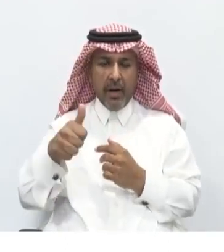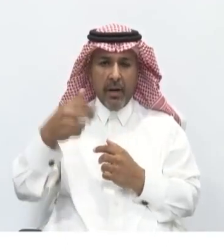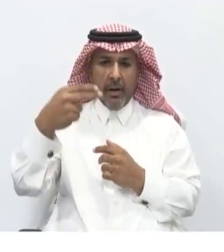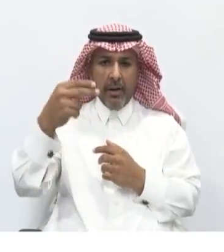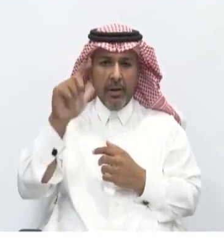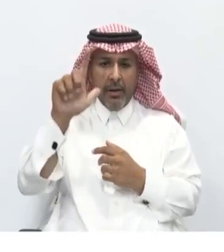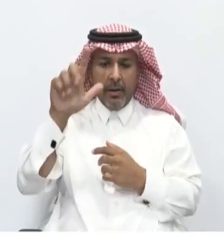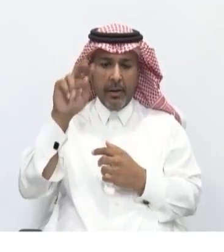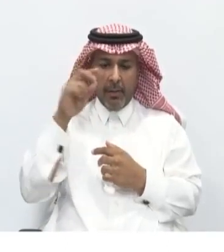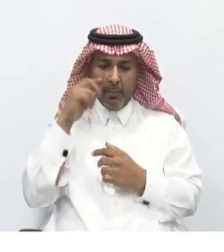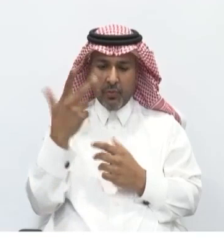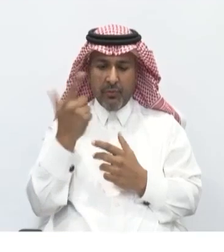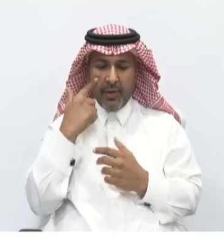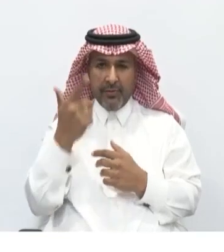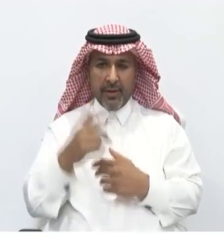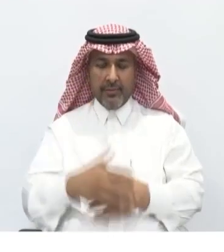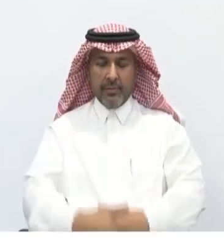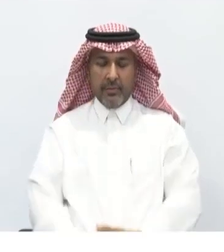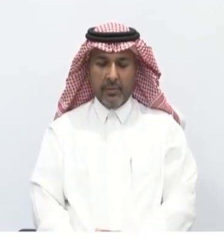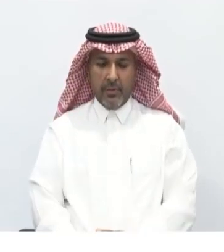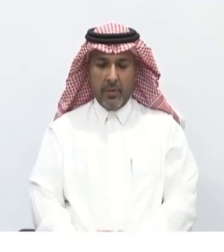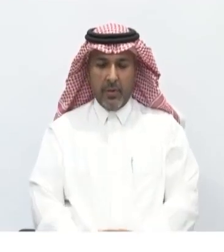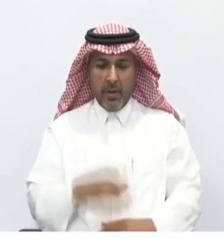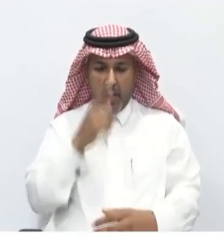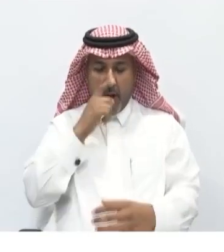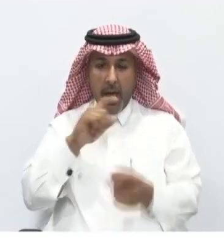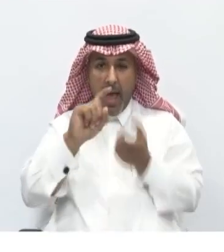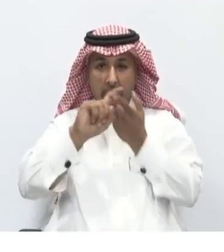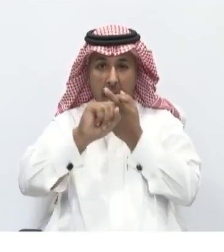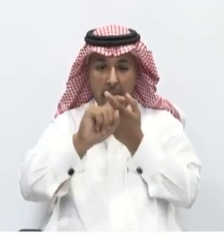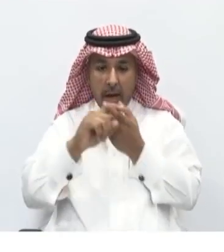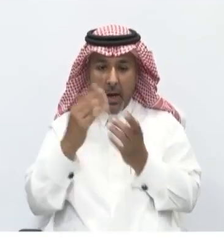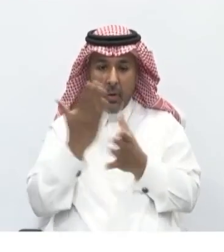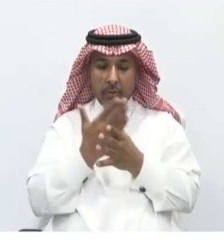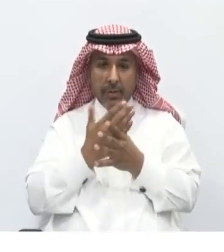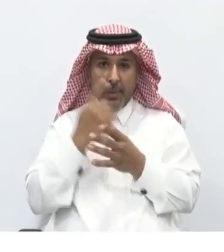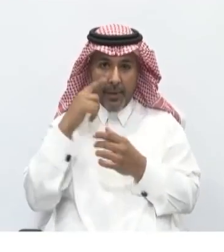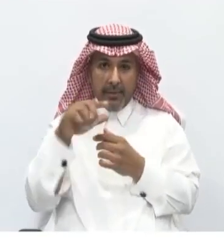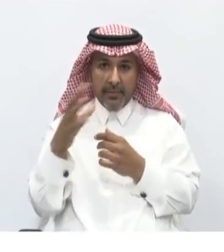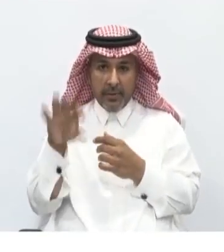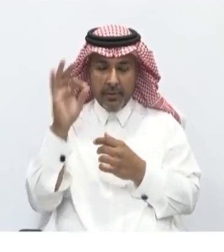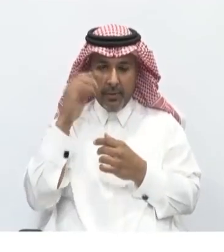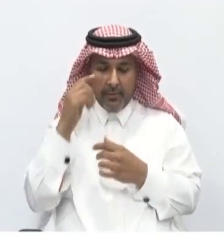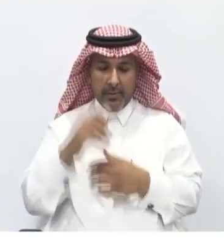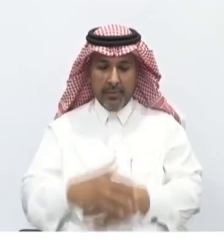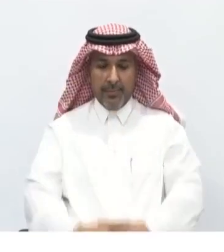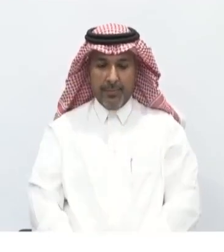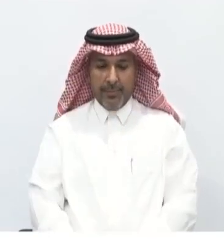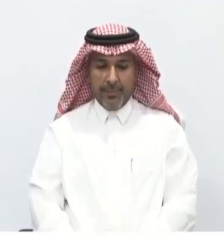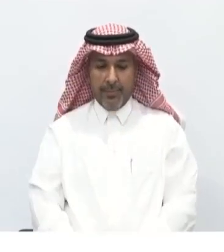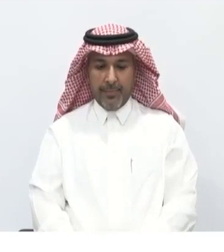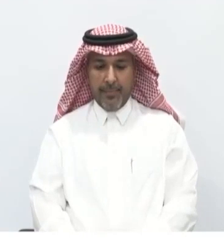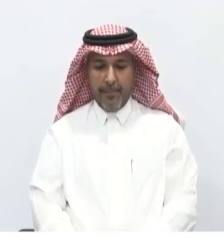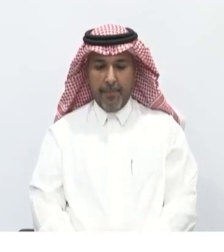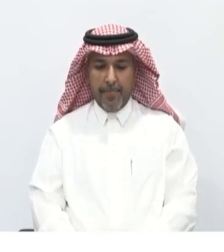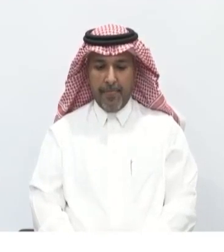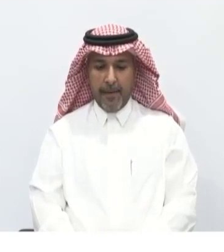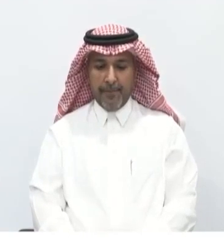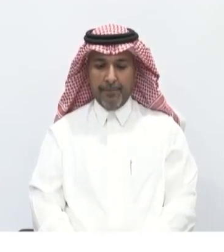تستطيع ان تستخدم العلاقات بين المعاملات لاشتقاق عوامل التحويل